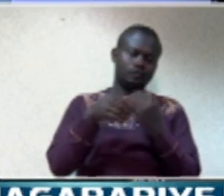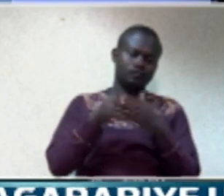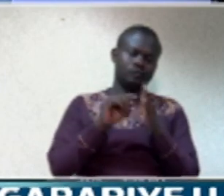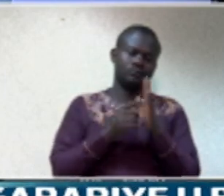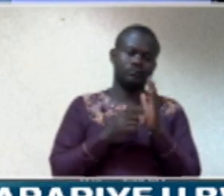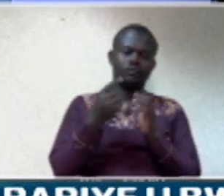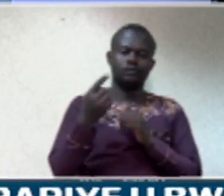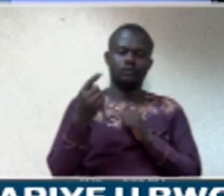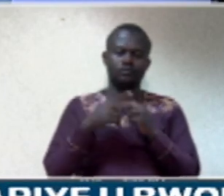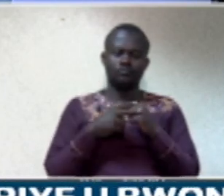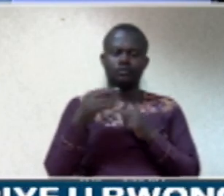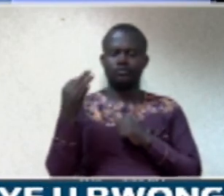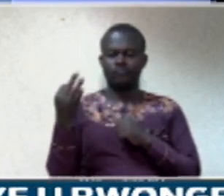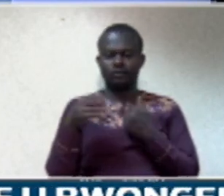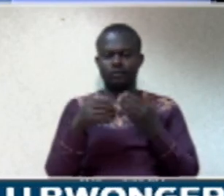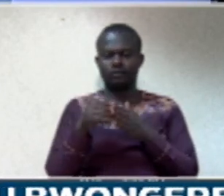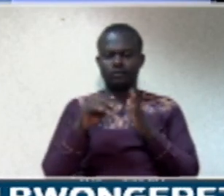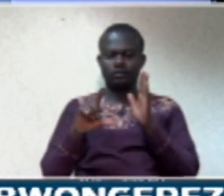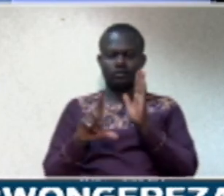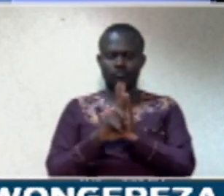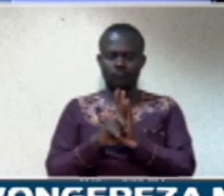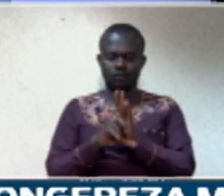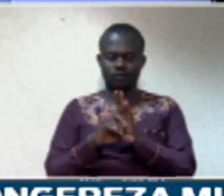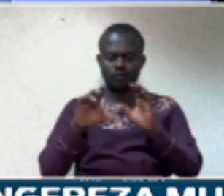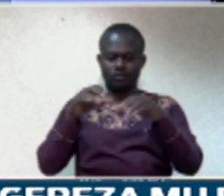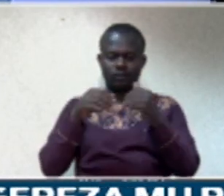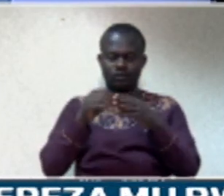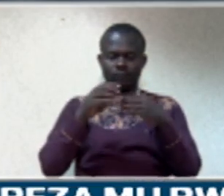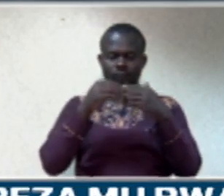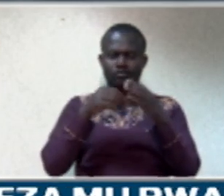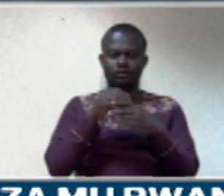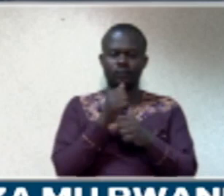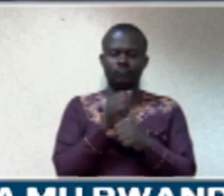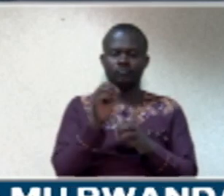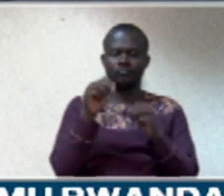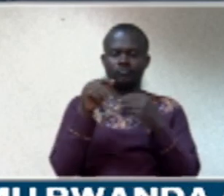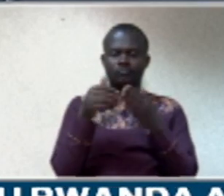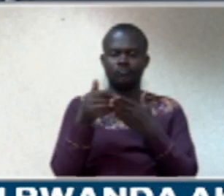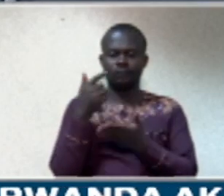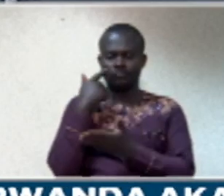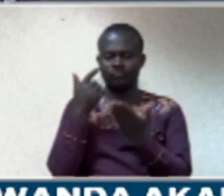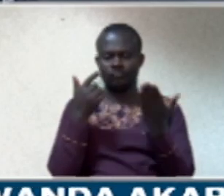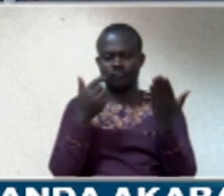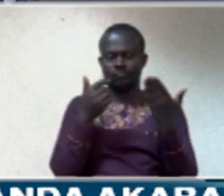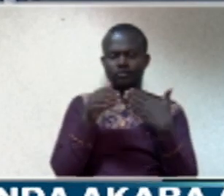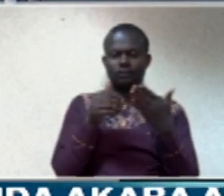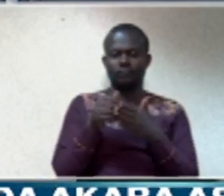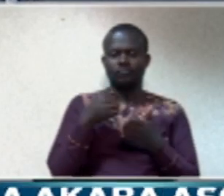na 173 y'umutwe rigenga imikorere y'umutwe w'abadepite riteganya